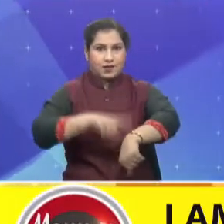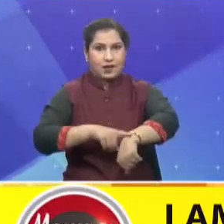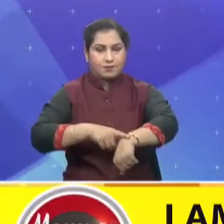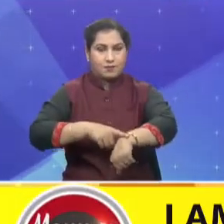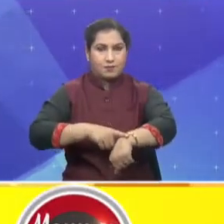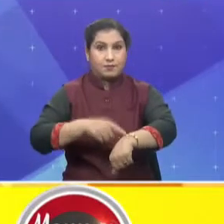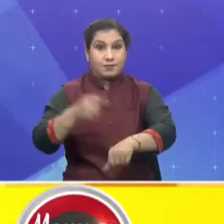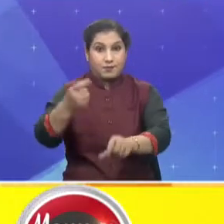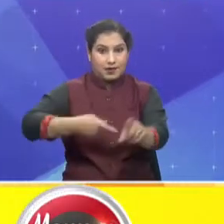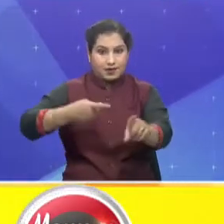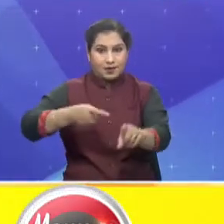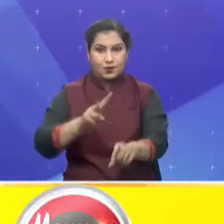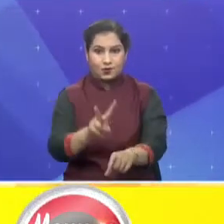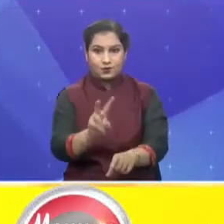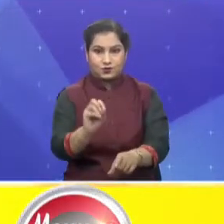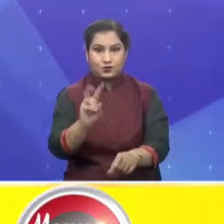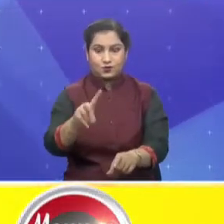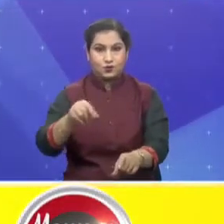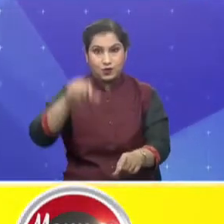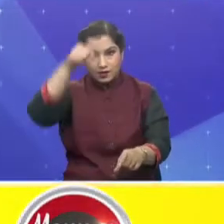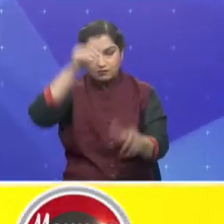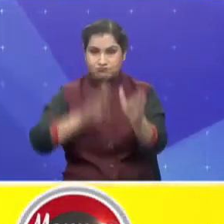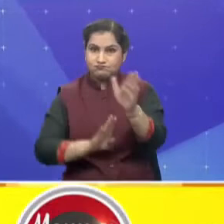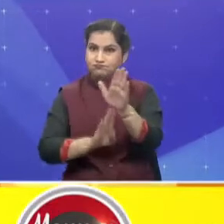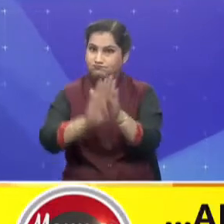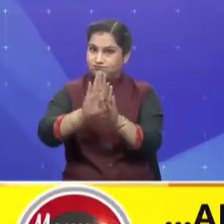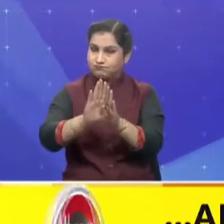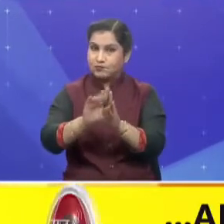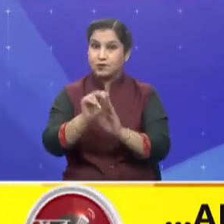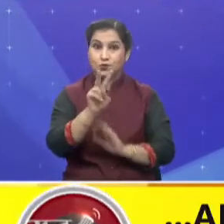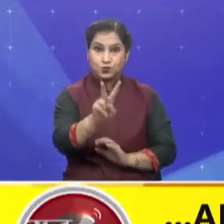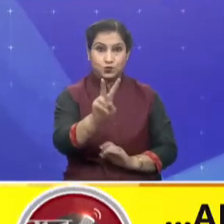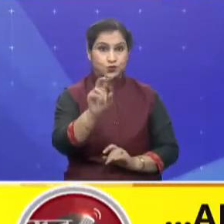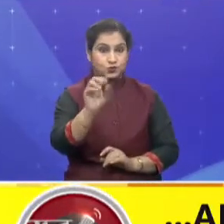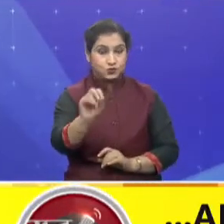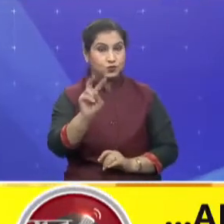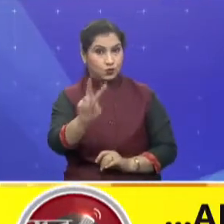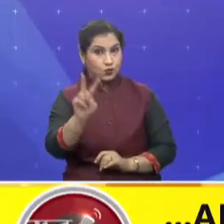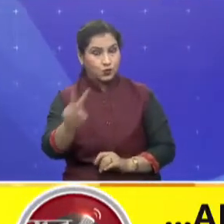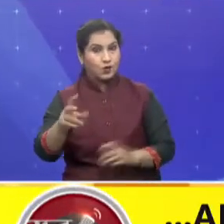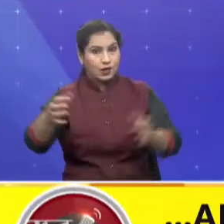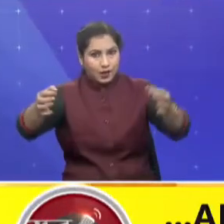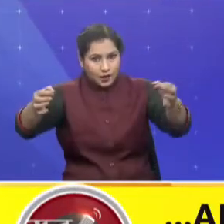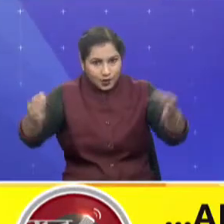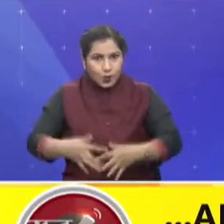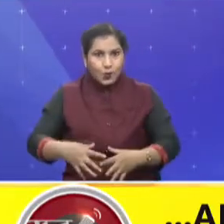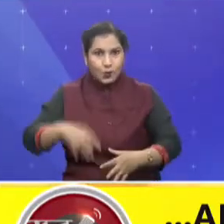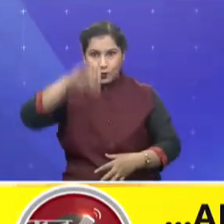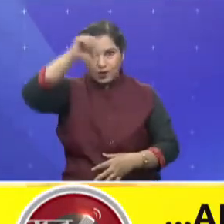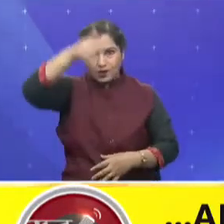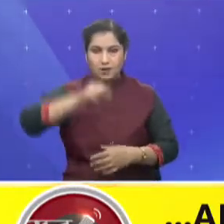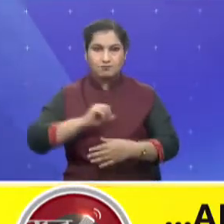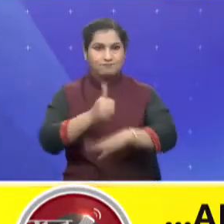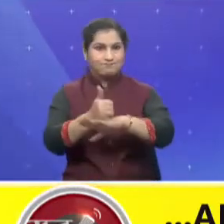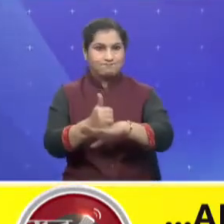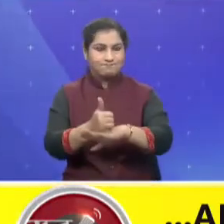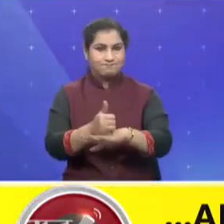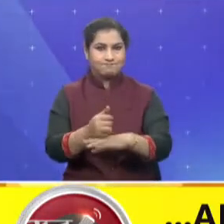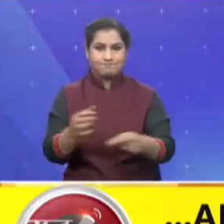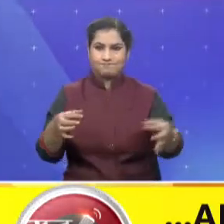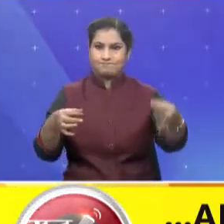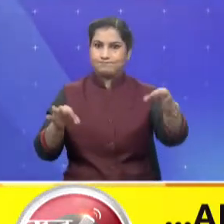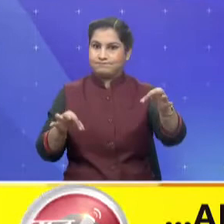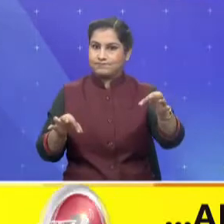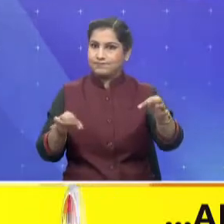वाले साल में देश आगे बढ़ेगा और 2022 एक नए भारत के निर्माण का स्वर्णिम पृष्ठ